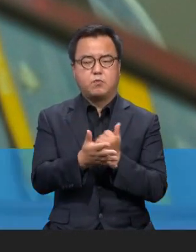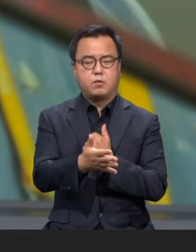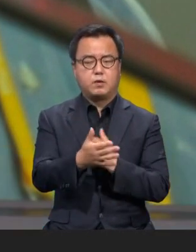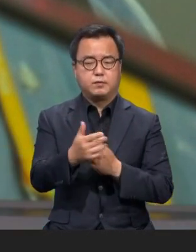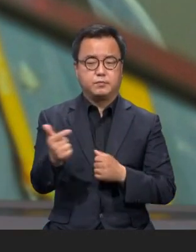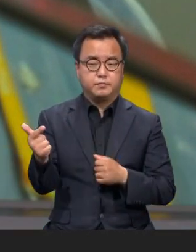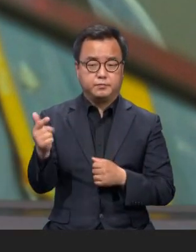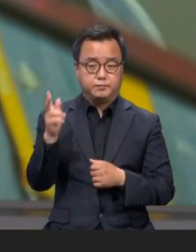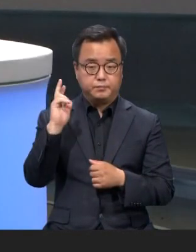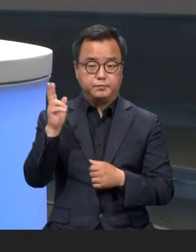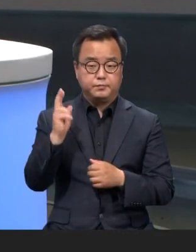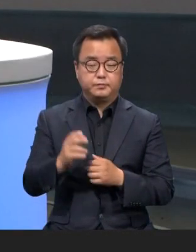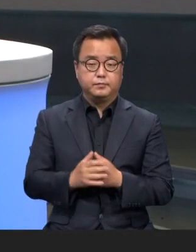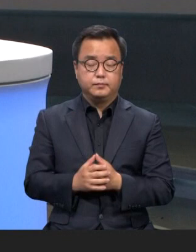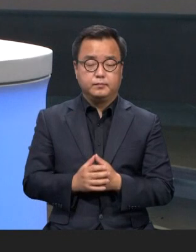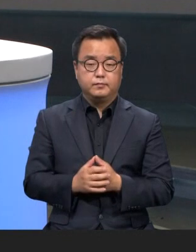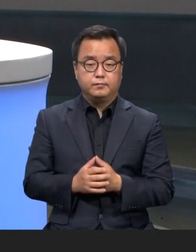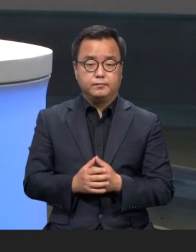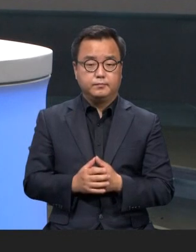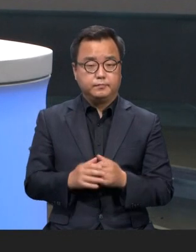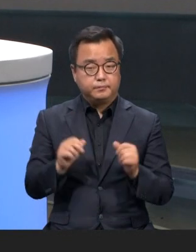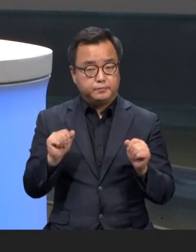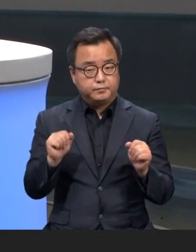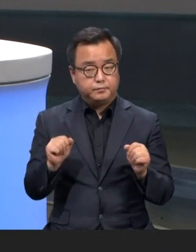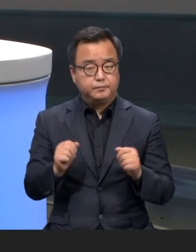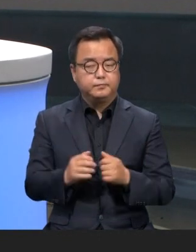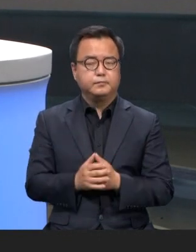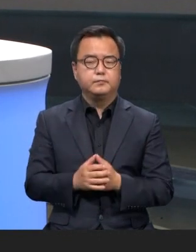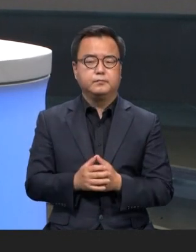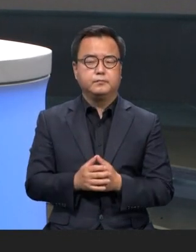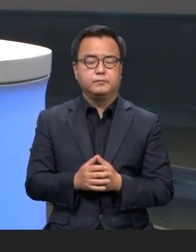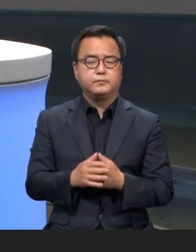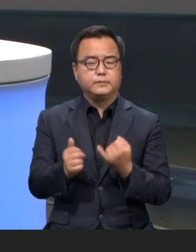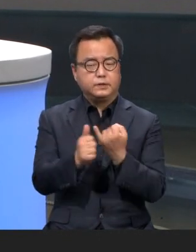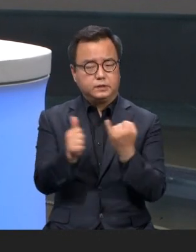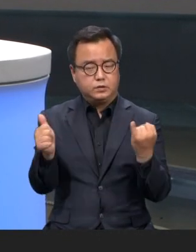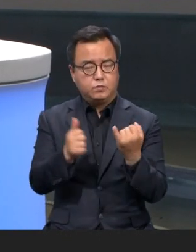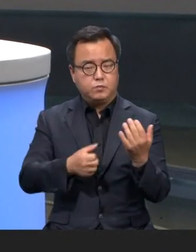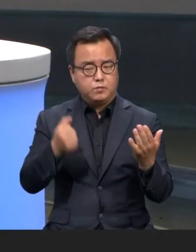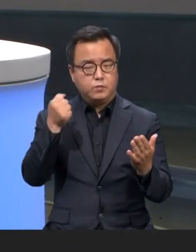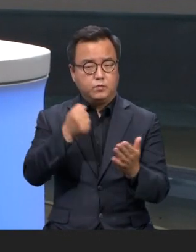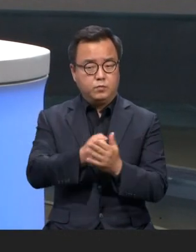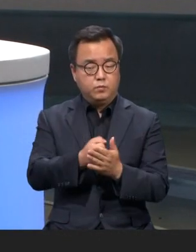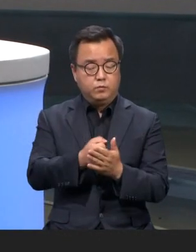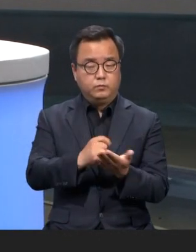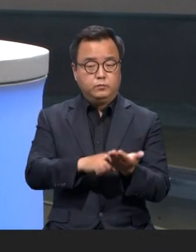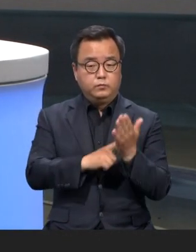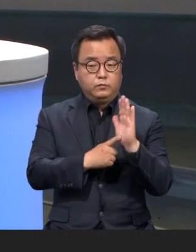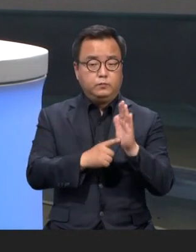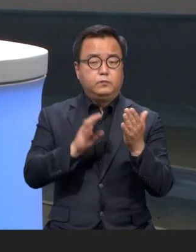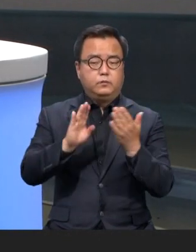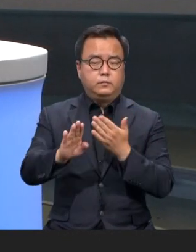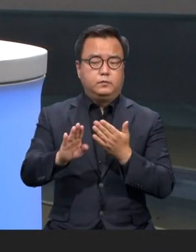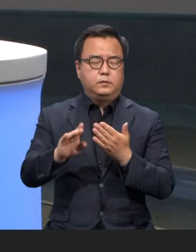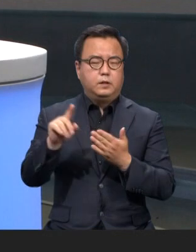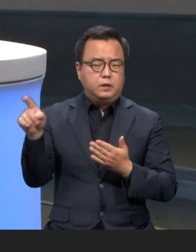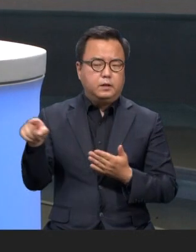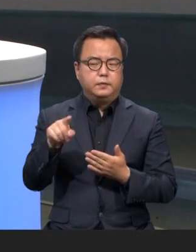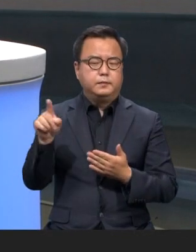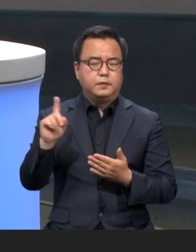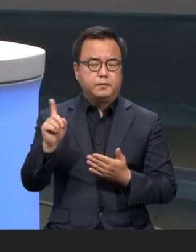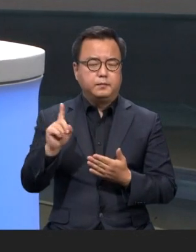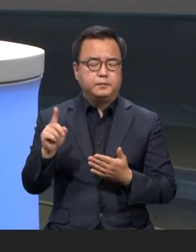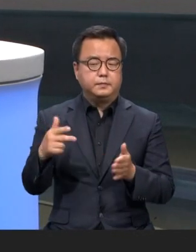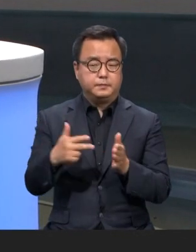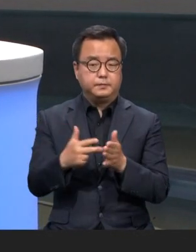살펴보겠습니다 길 금이 기자 화소 시죠 4 자 일단 이온 절정의 발표가 되면서 미국 매체들이 이제 it's 재단이